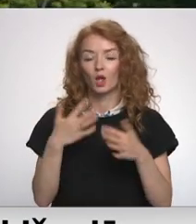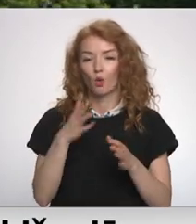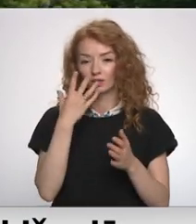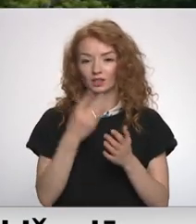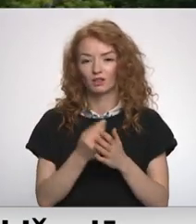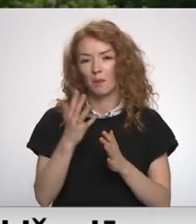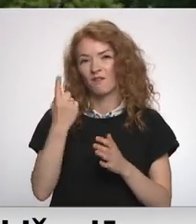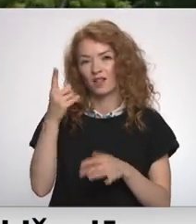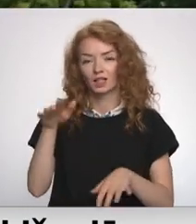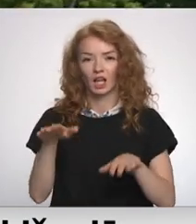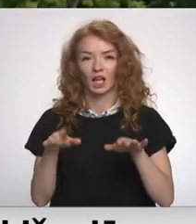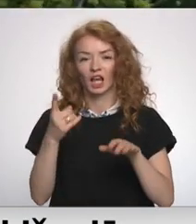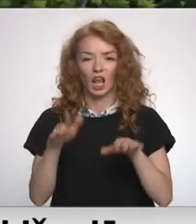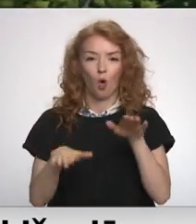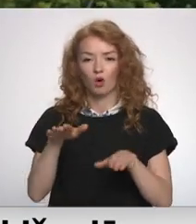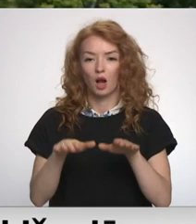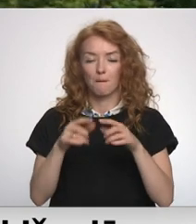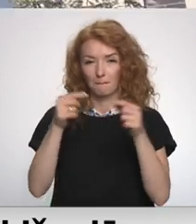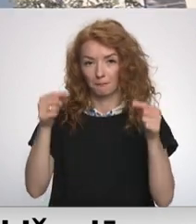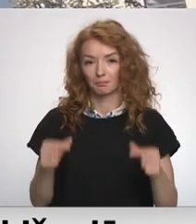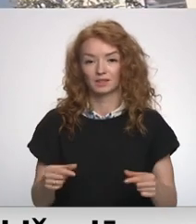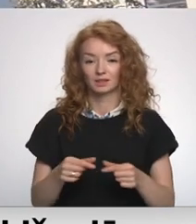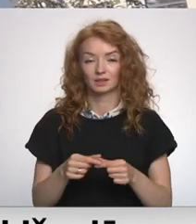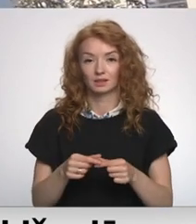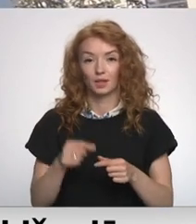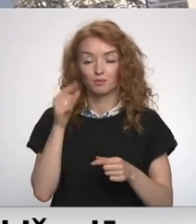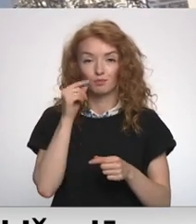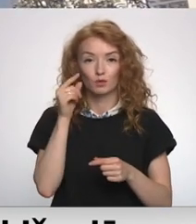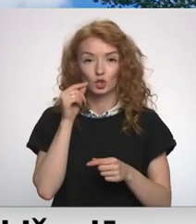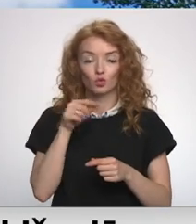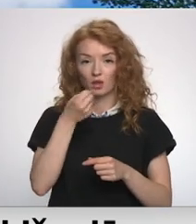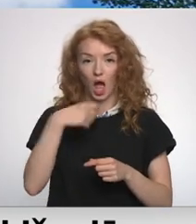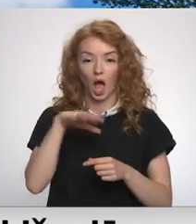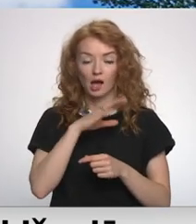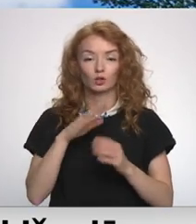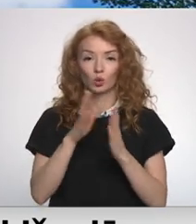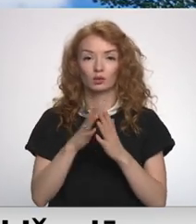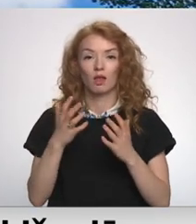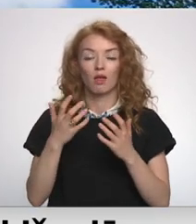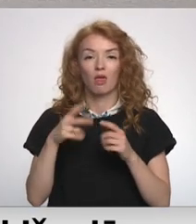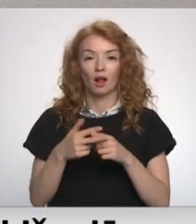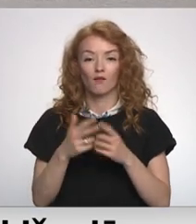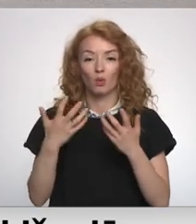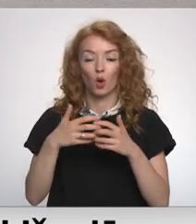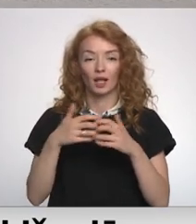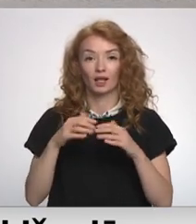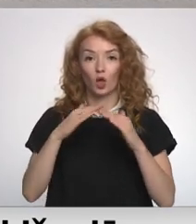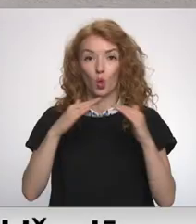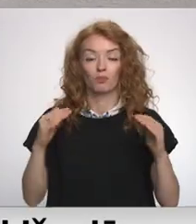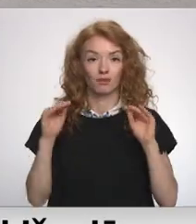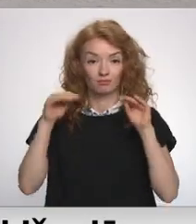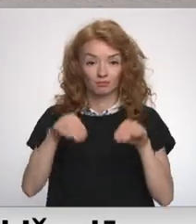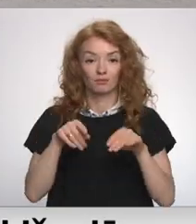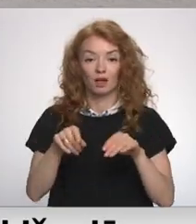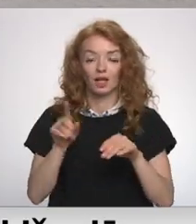vesels kilograms šādā te kā arī te. Bišu urbānā dārza uz Jelgavas poliklīnikas jumta izveides mērķis ir ar